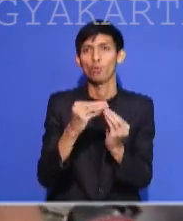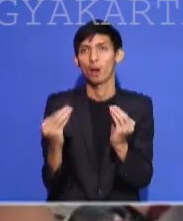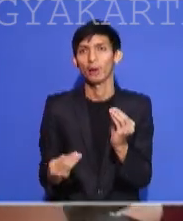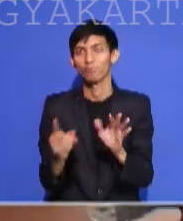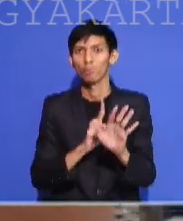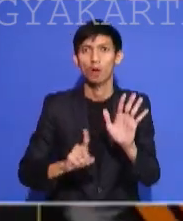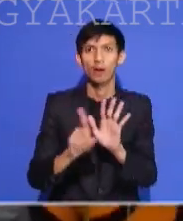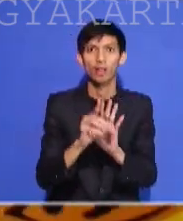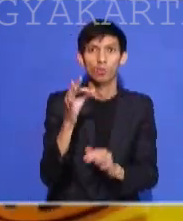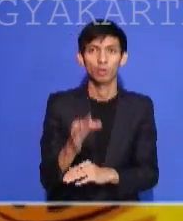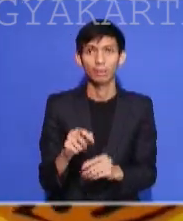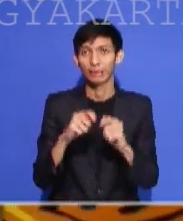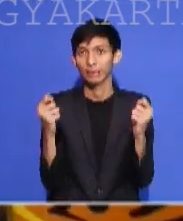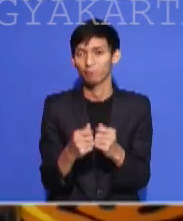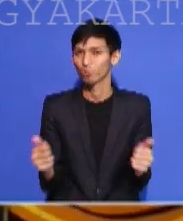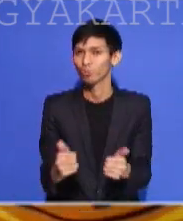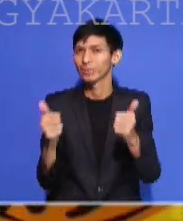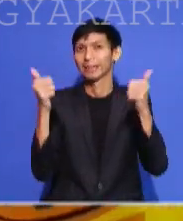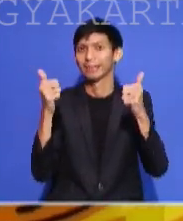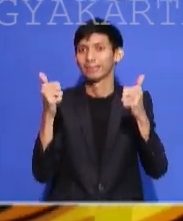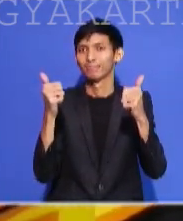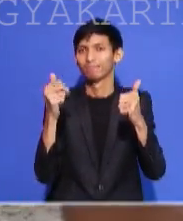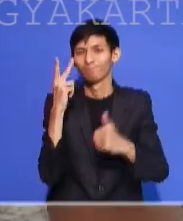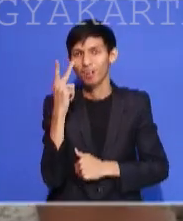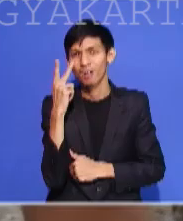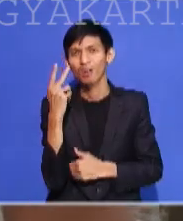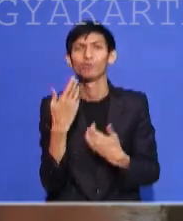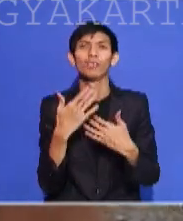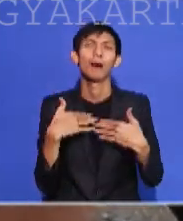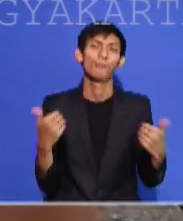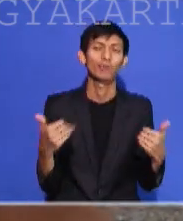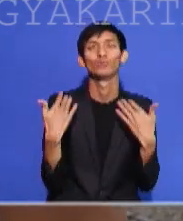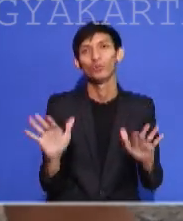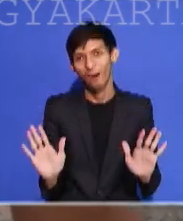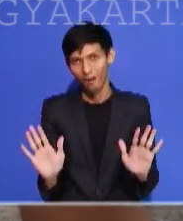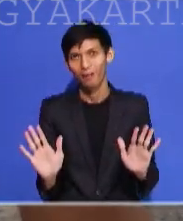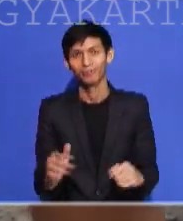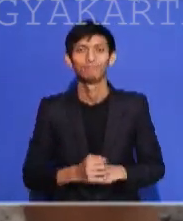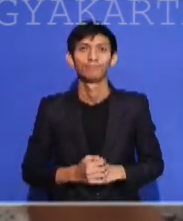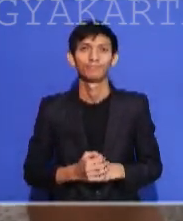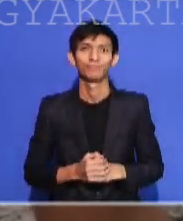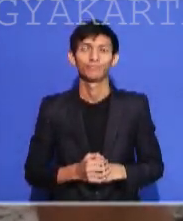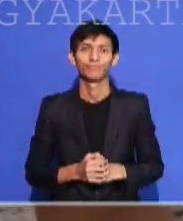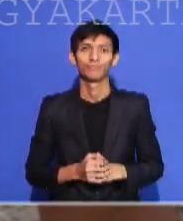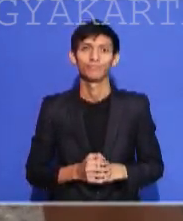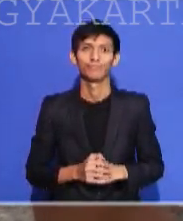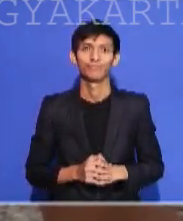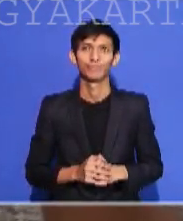Tim Sukses dan masyarakat yang selalu menjaga kondusivitas demikian Agung Nugroho dan Arif heriawan